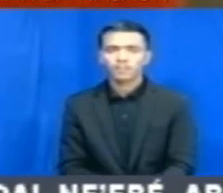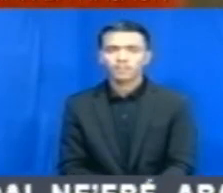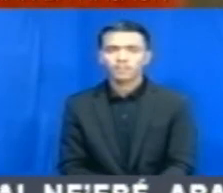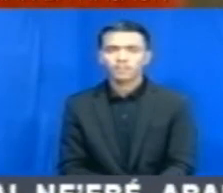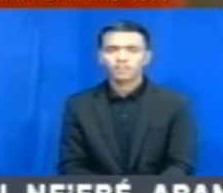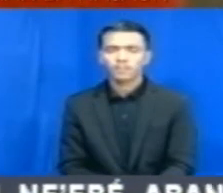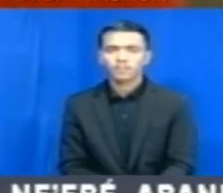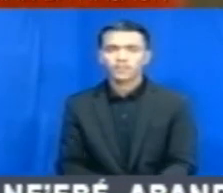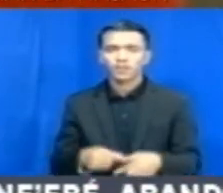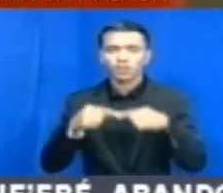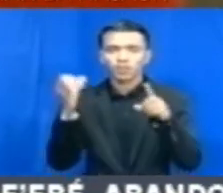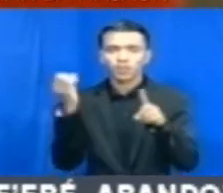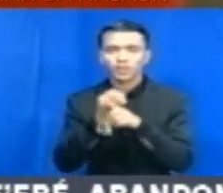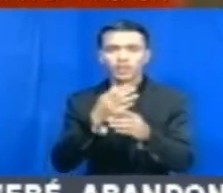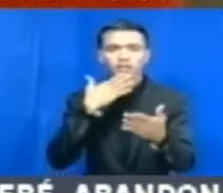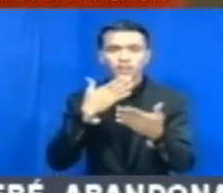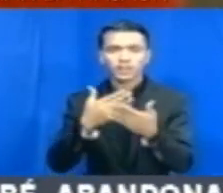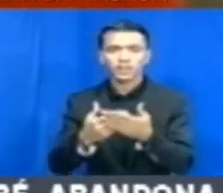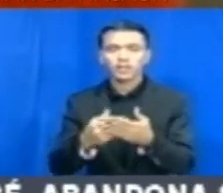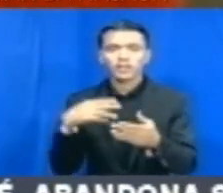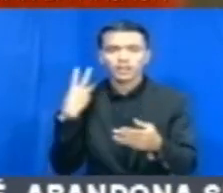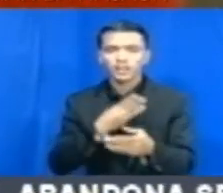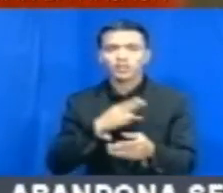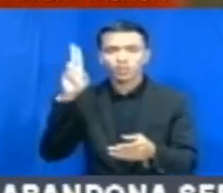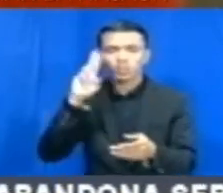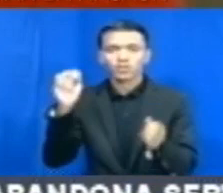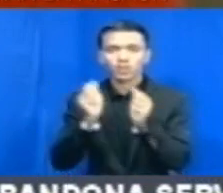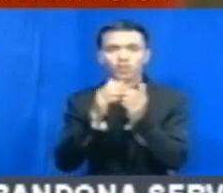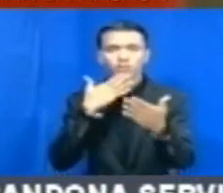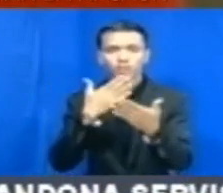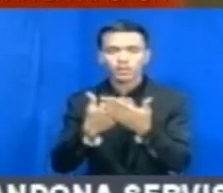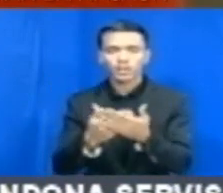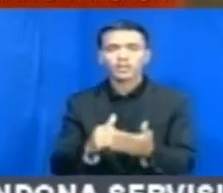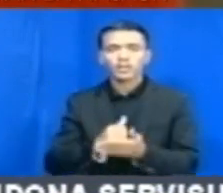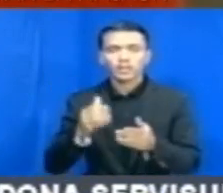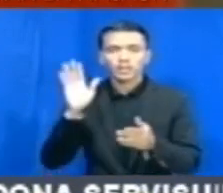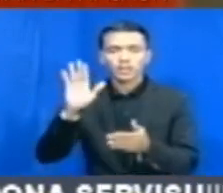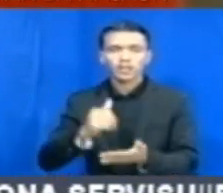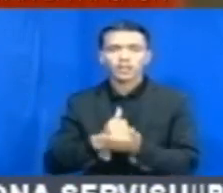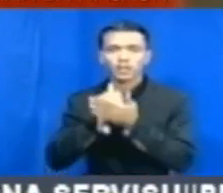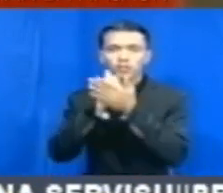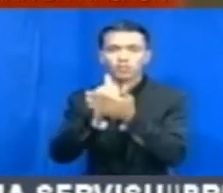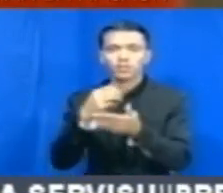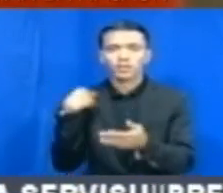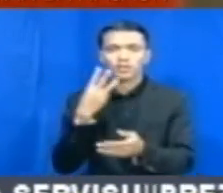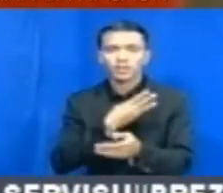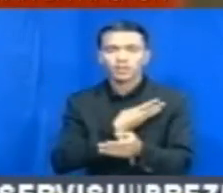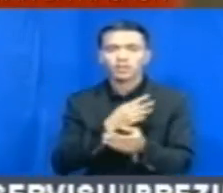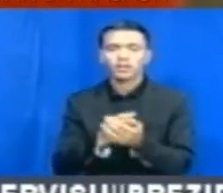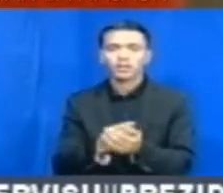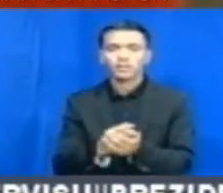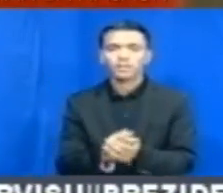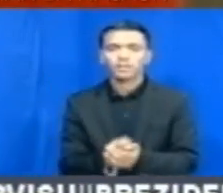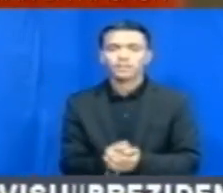yang kalau kita memanfaatkan dengan secara cerdas, akan membantu peradaban dunia dan peradaban Indonesia,